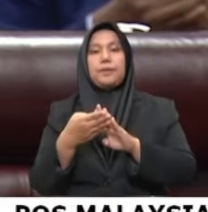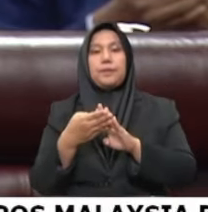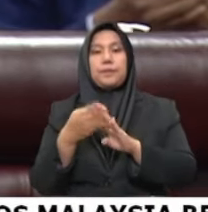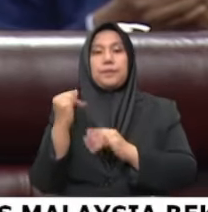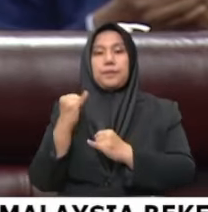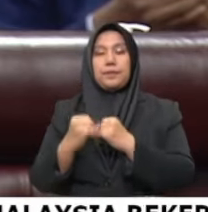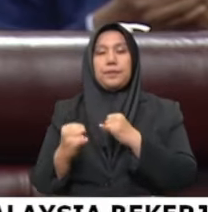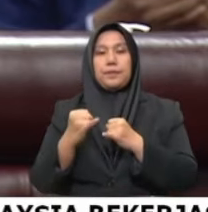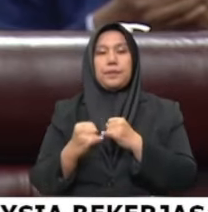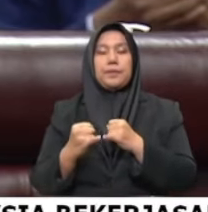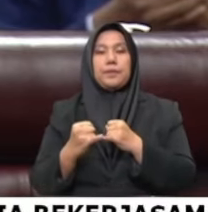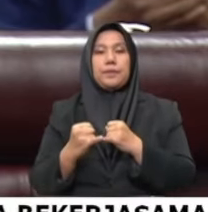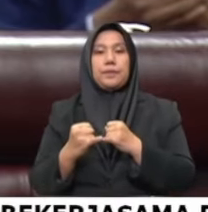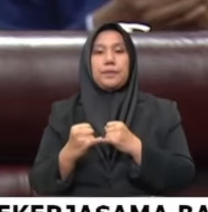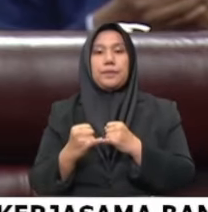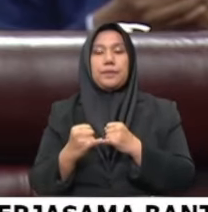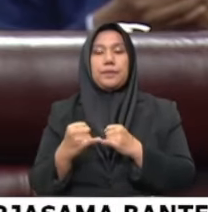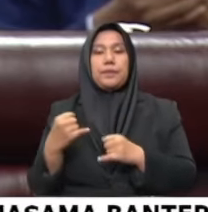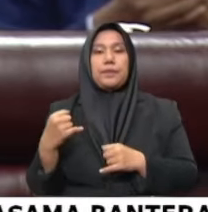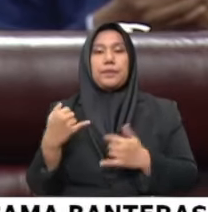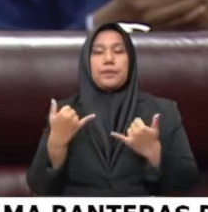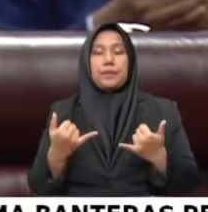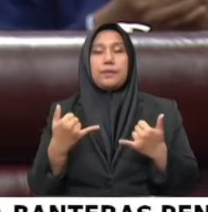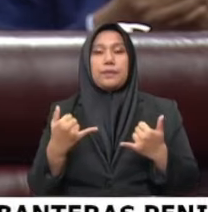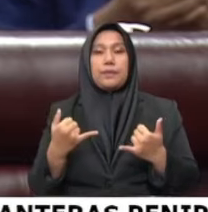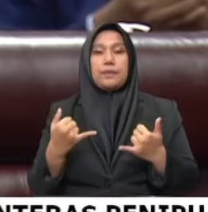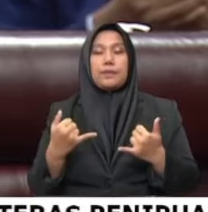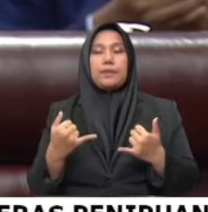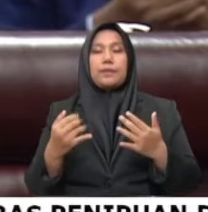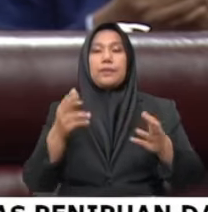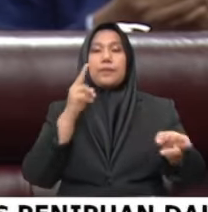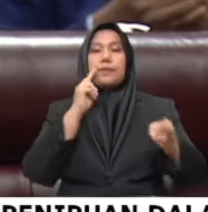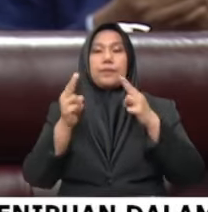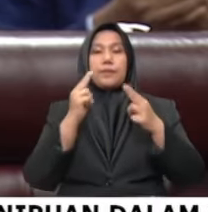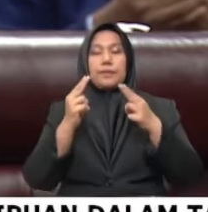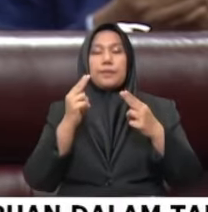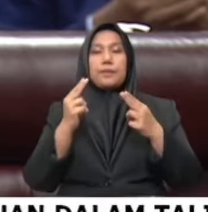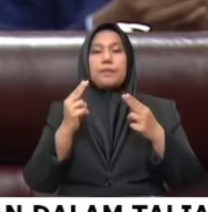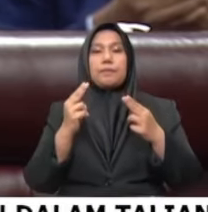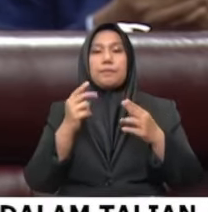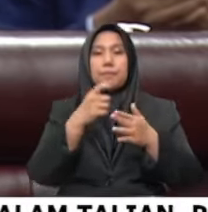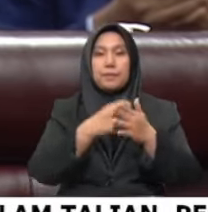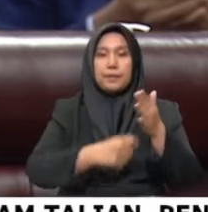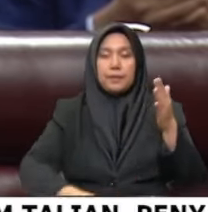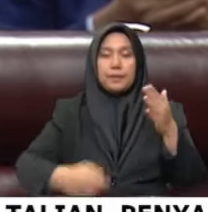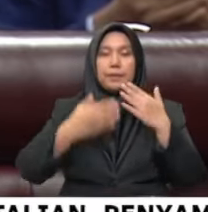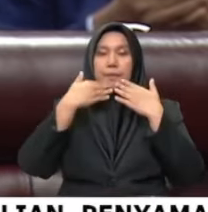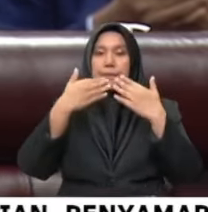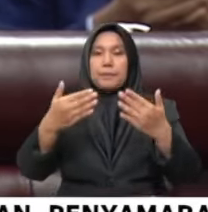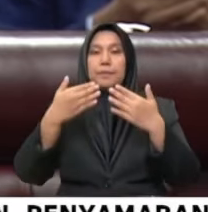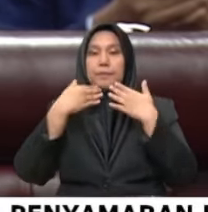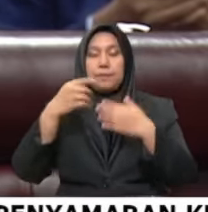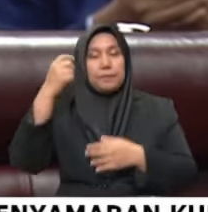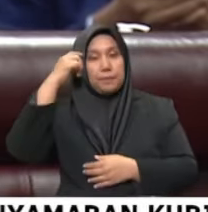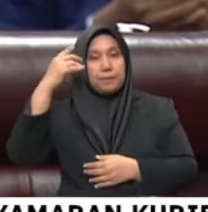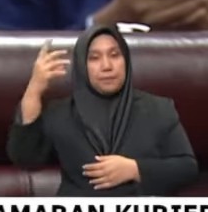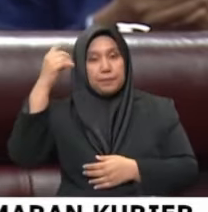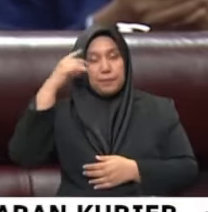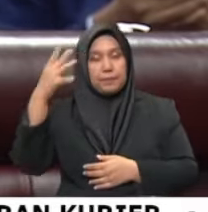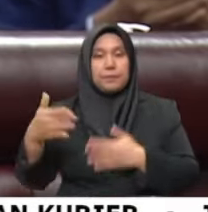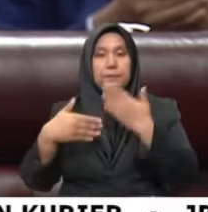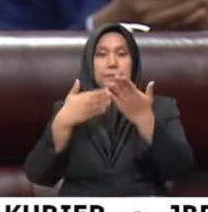Mengakhir sesi penggulungan ini, sukacita sekali lagi saya merakamkan ucapan penghargaan dan terima kasih di atas pandangan-pandangan